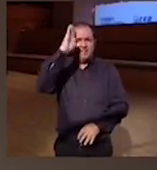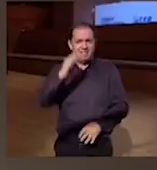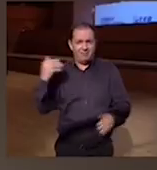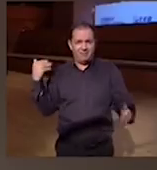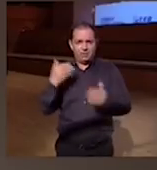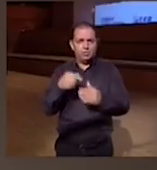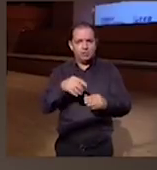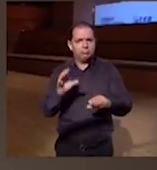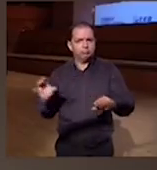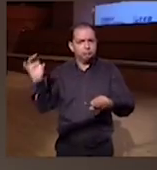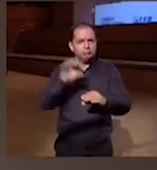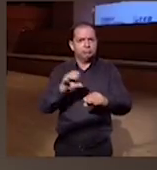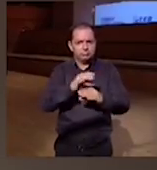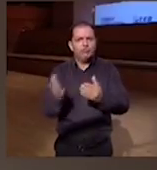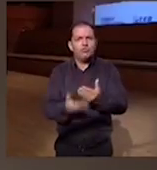ύφεσης.